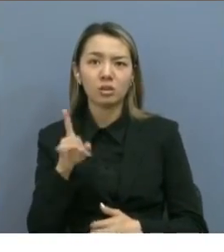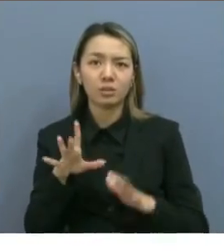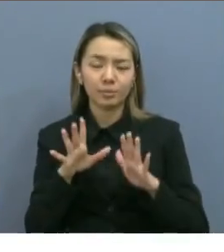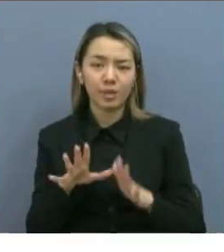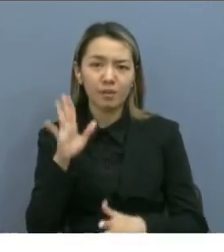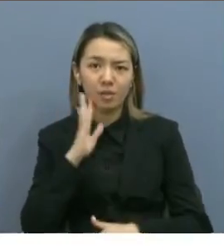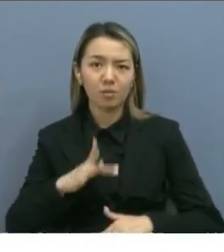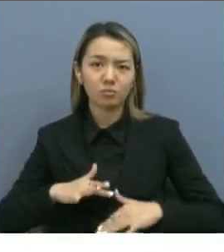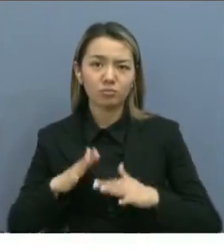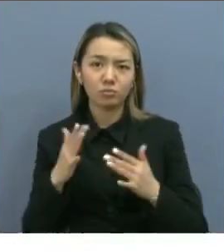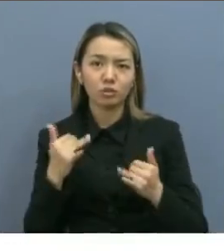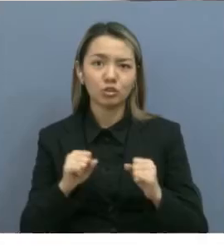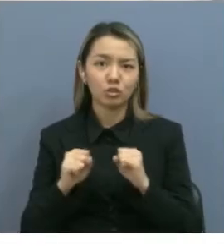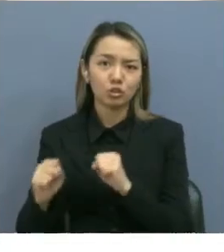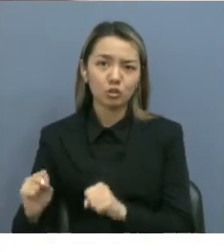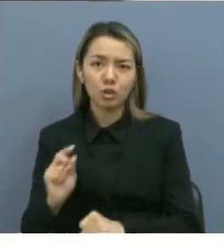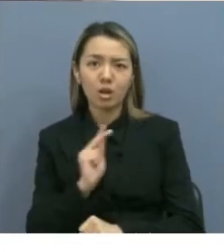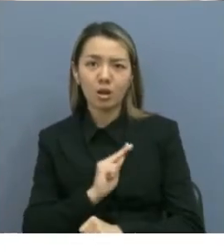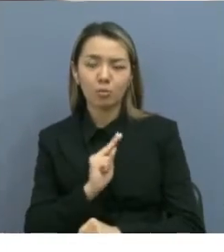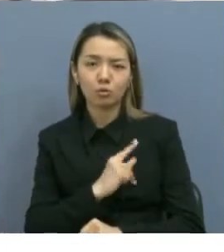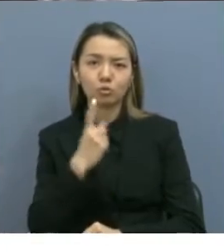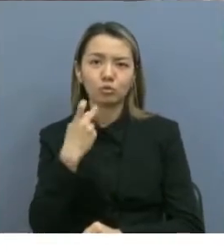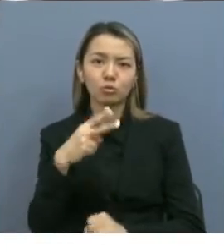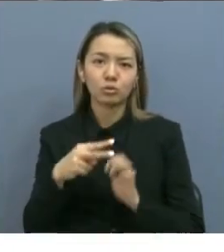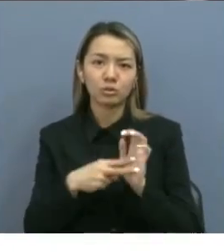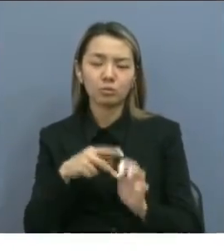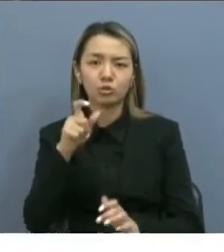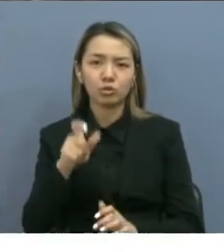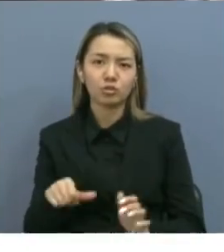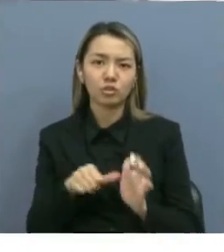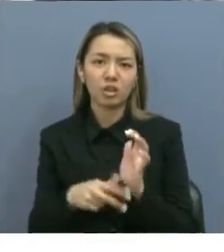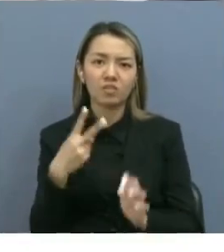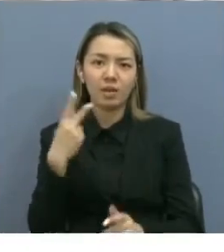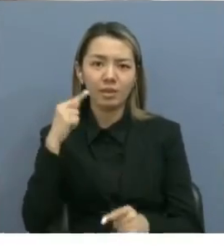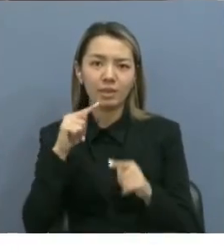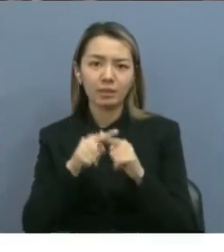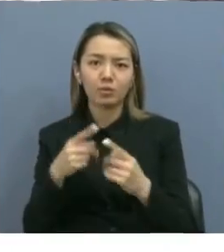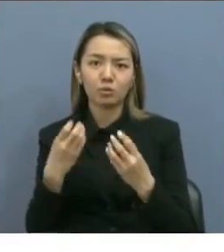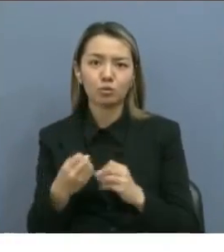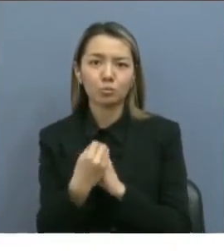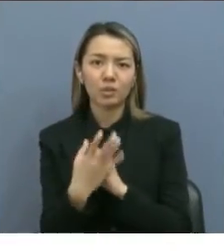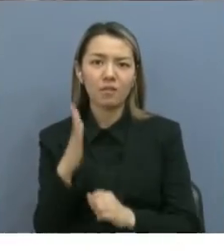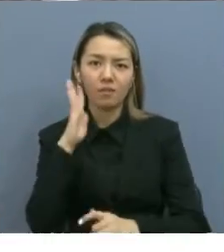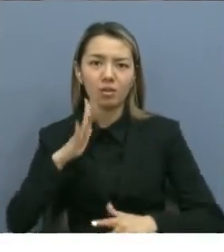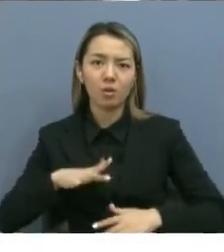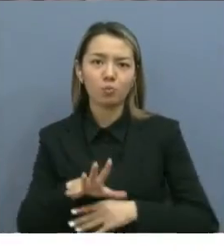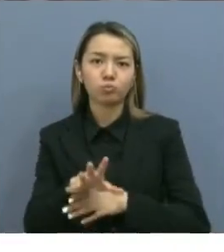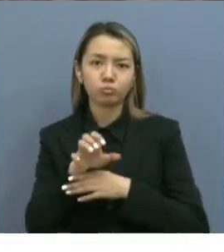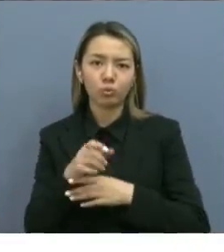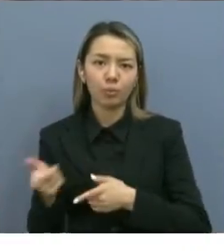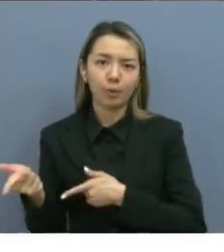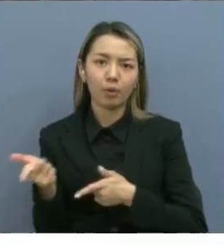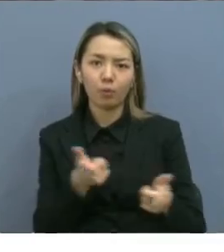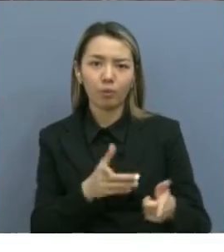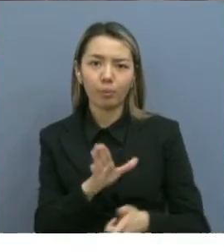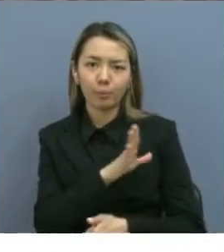аудандарында су тасқынынан қорғау жұмыстарына 147 адам, 62 техника және 15 су сорғыш тартылған.